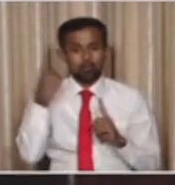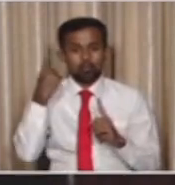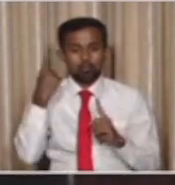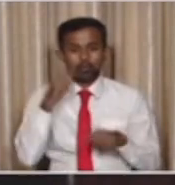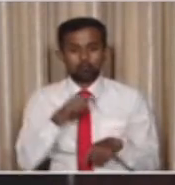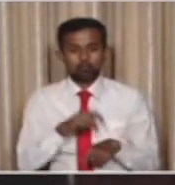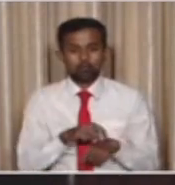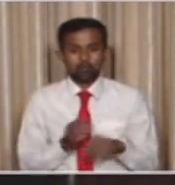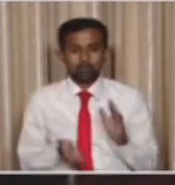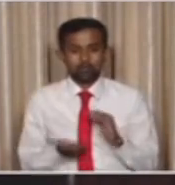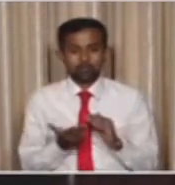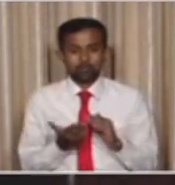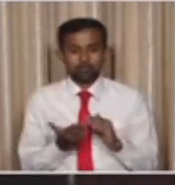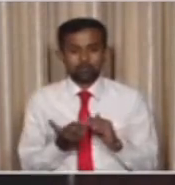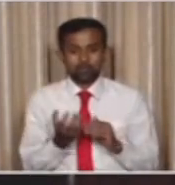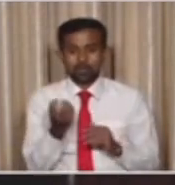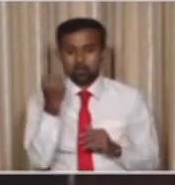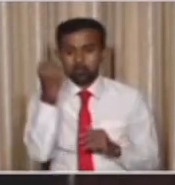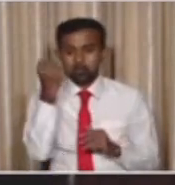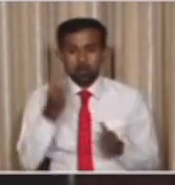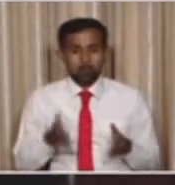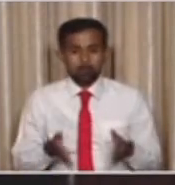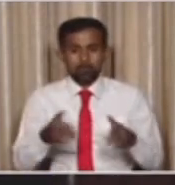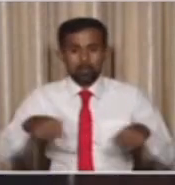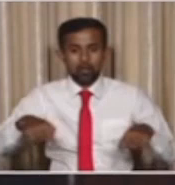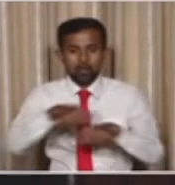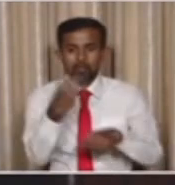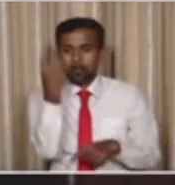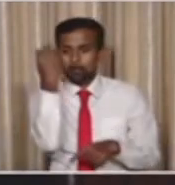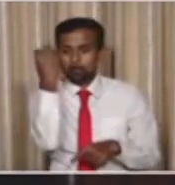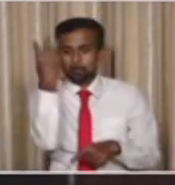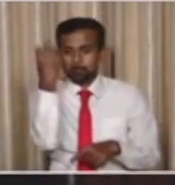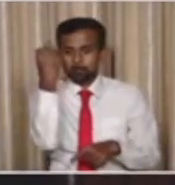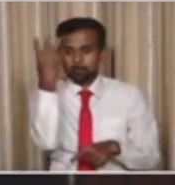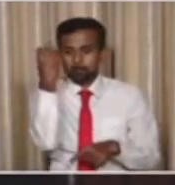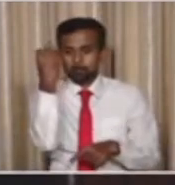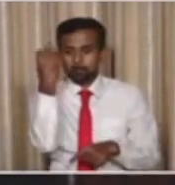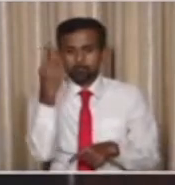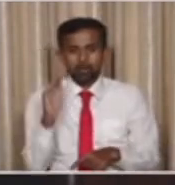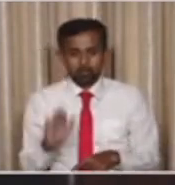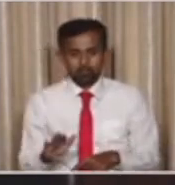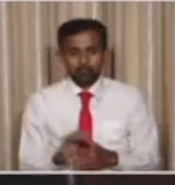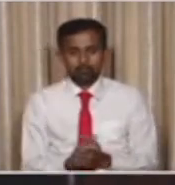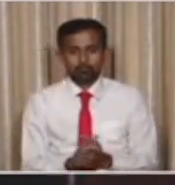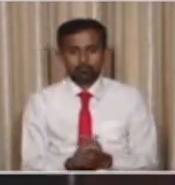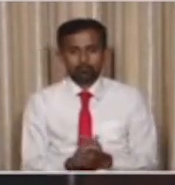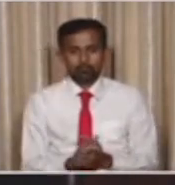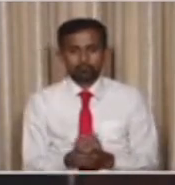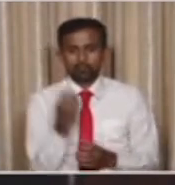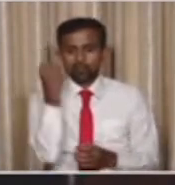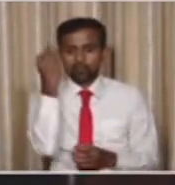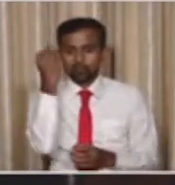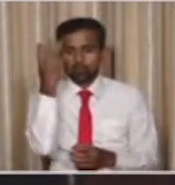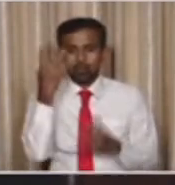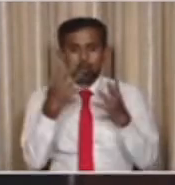මේ මොනවාද කලර් ලයිට්ස් භාවිතා කරනවනේ හතරමන් හන්දිවල හැබැයි අපි දකින්නව නේද බොහෝ වෙලාවට මේ ලාම්පු